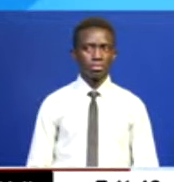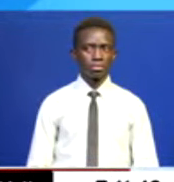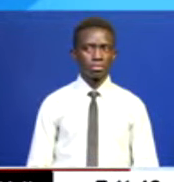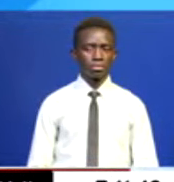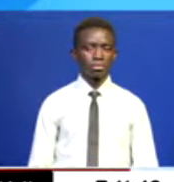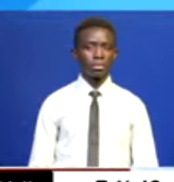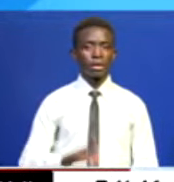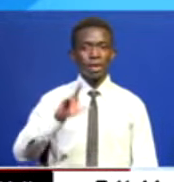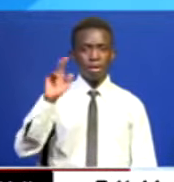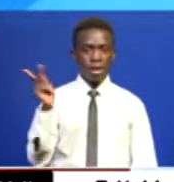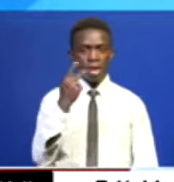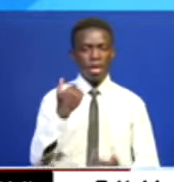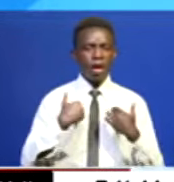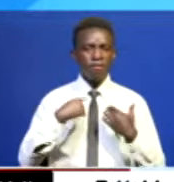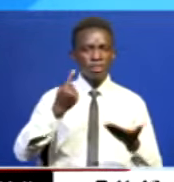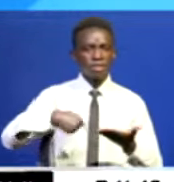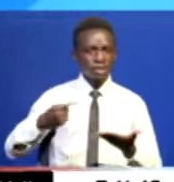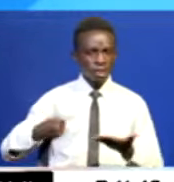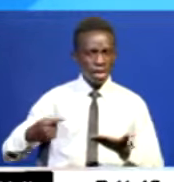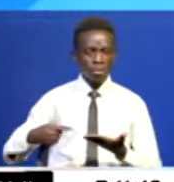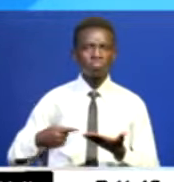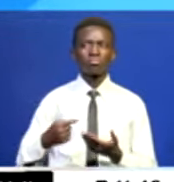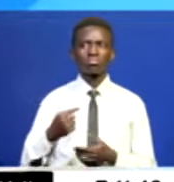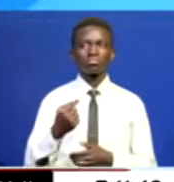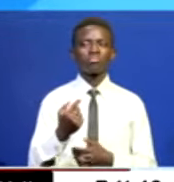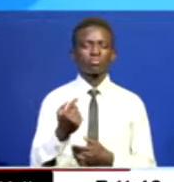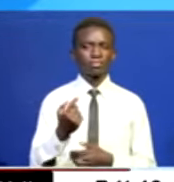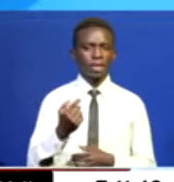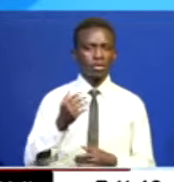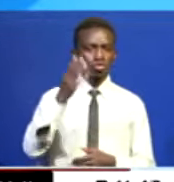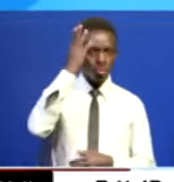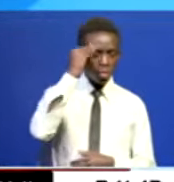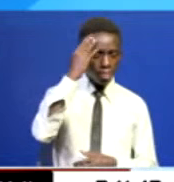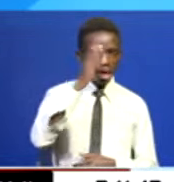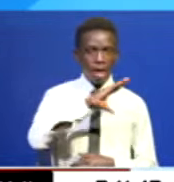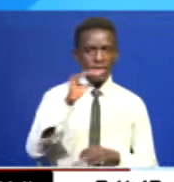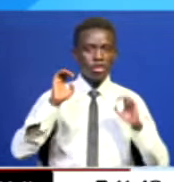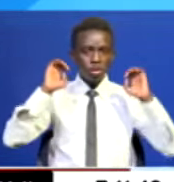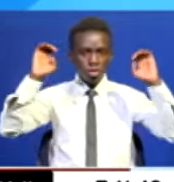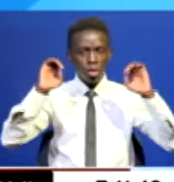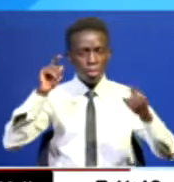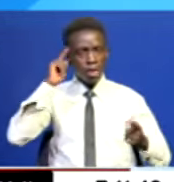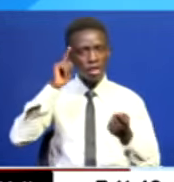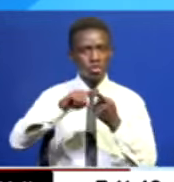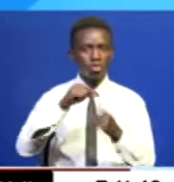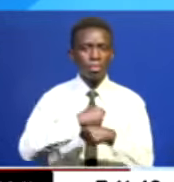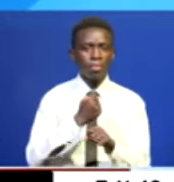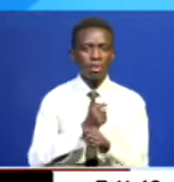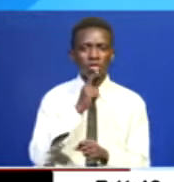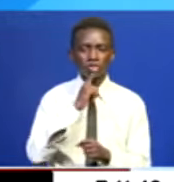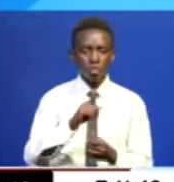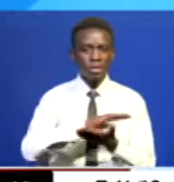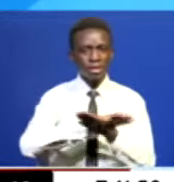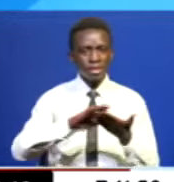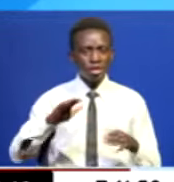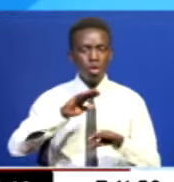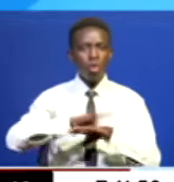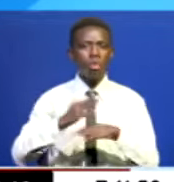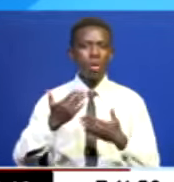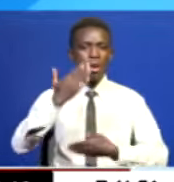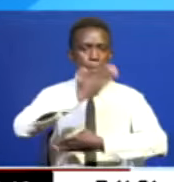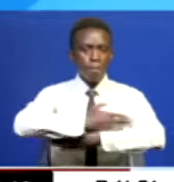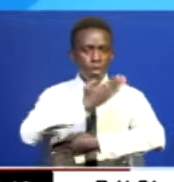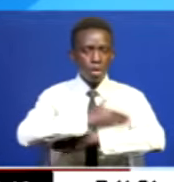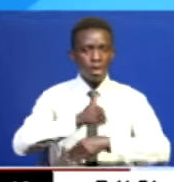Na Kenya imetia saini mapatano kati yake Somalia na Ethiopia kwa ajili ya kudumisha udhabiti kwenye mpaka baina ya